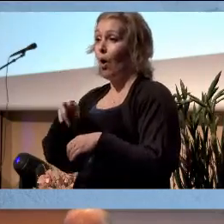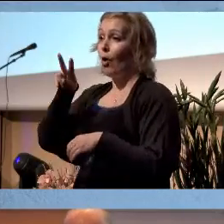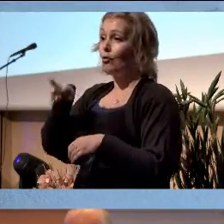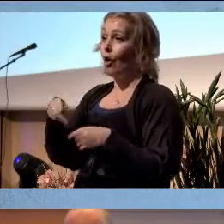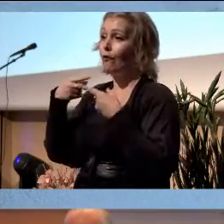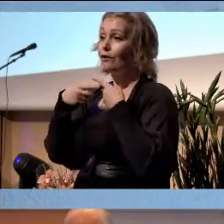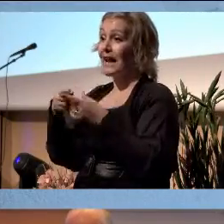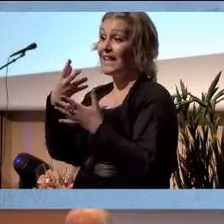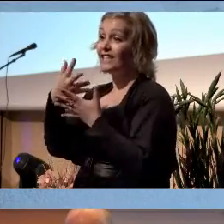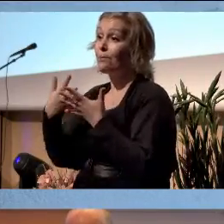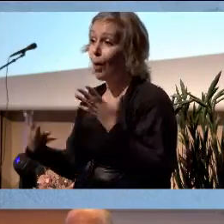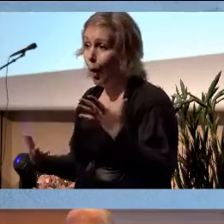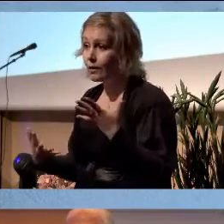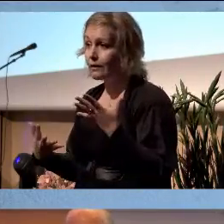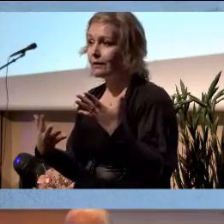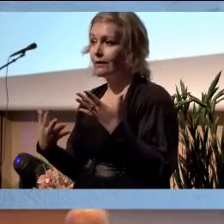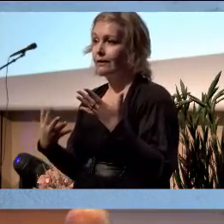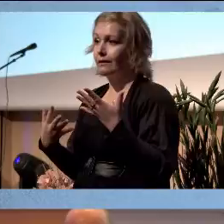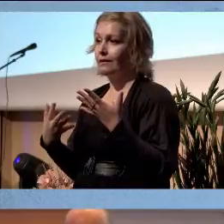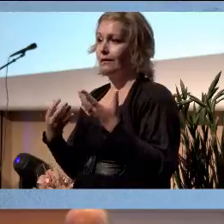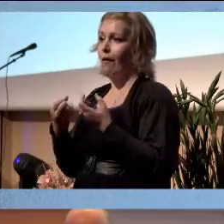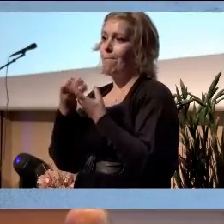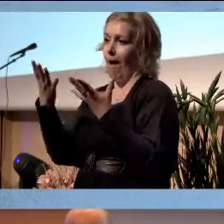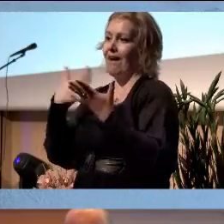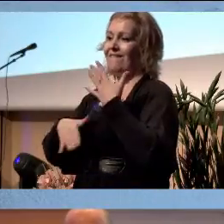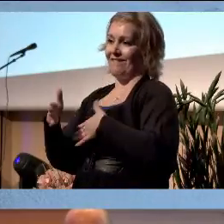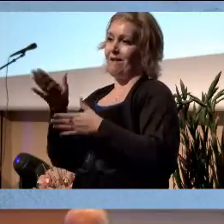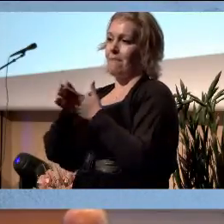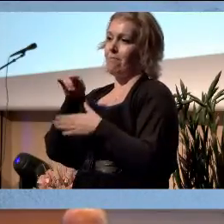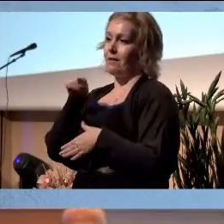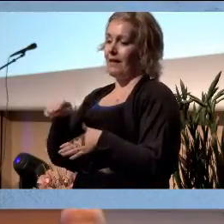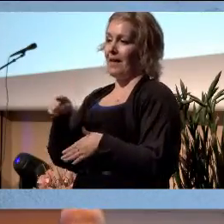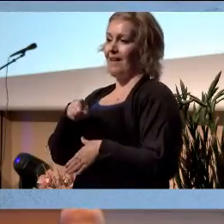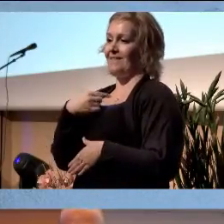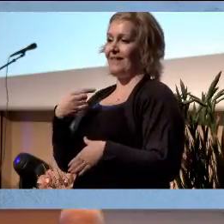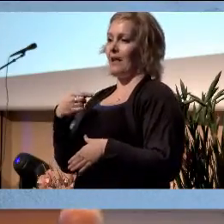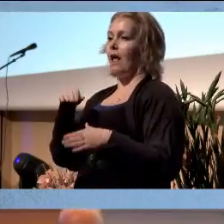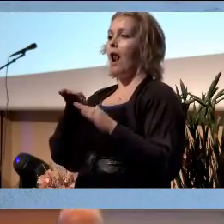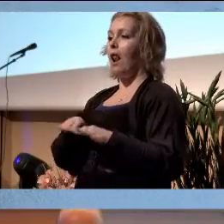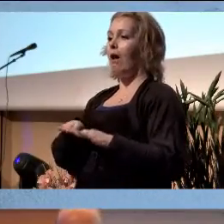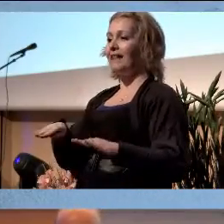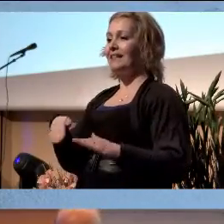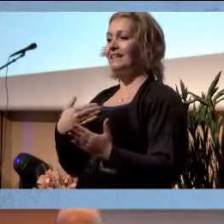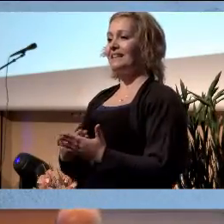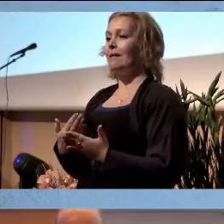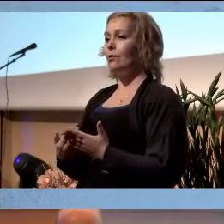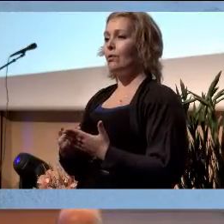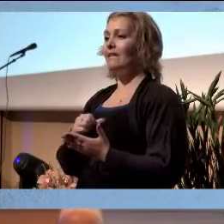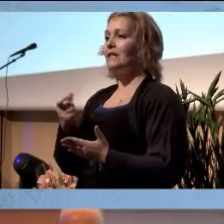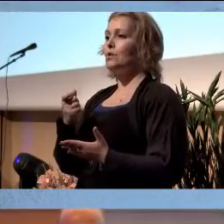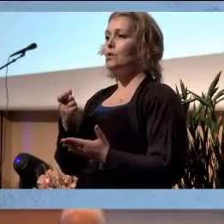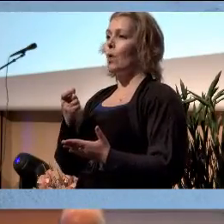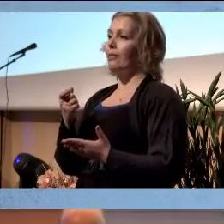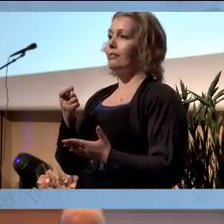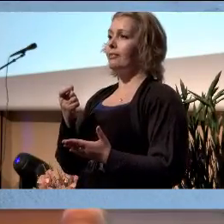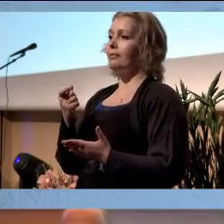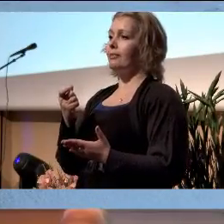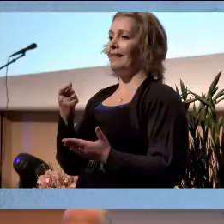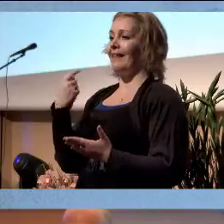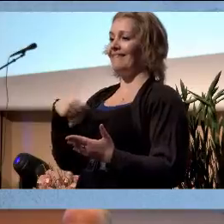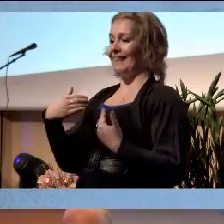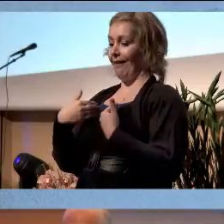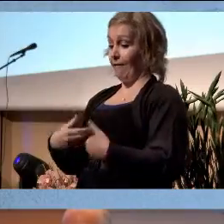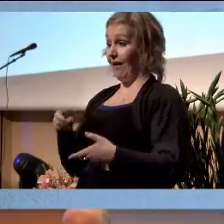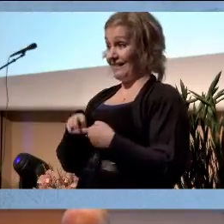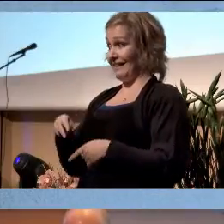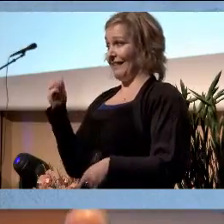12 ulike språk, og vi engasjerer mange frivillige. Vi et lavterskeltilbud. Dersom noen I hvite frakker hadde